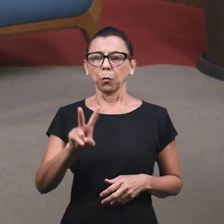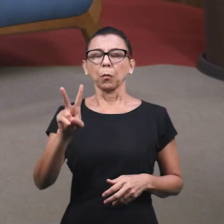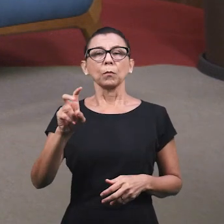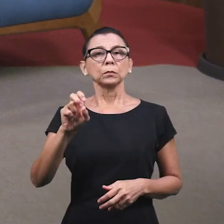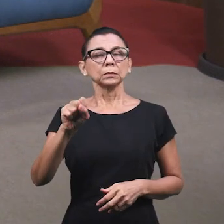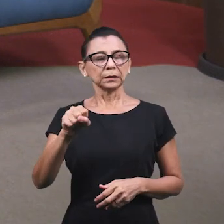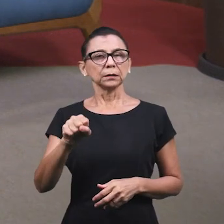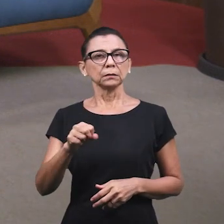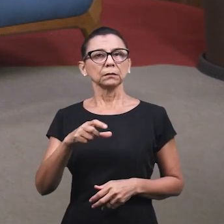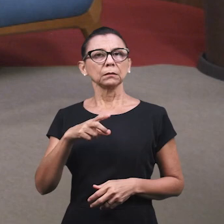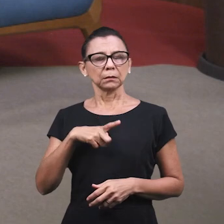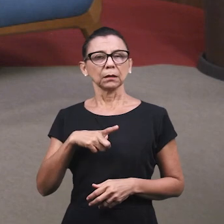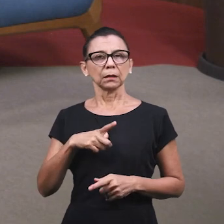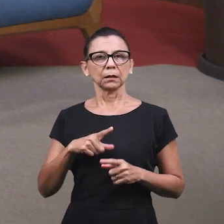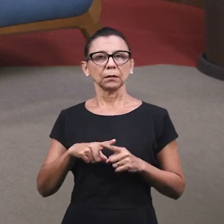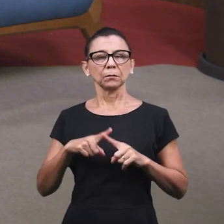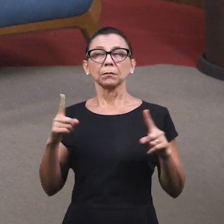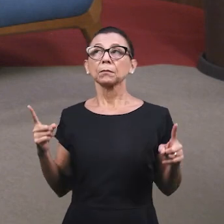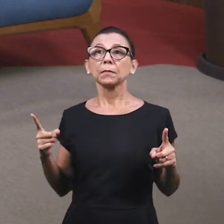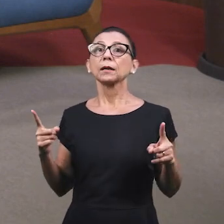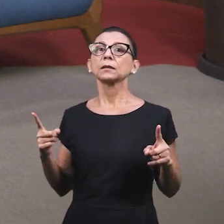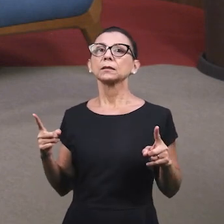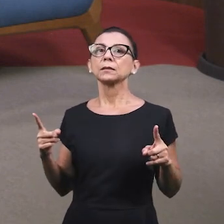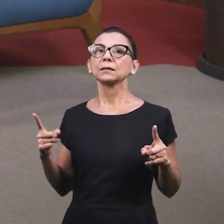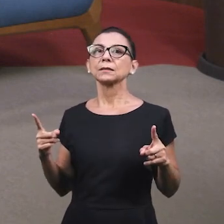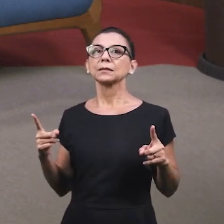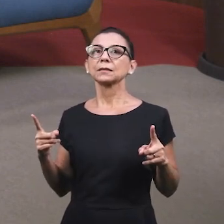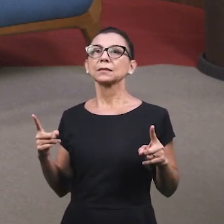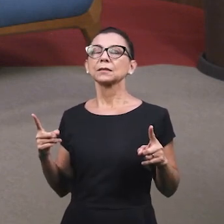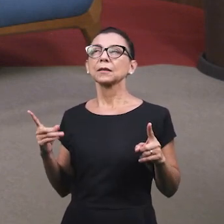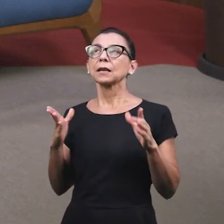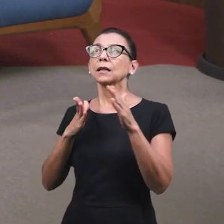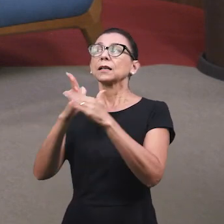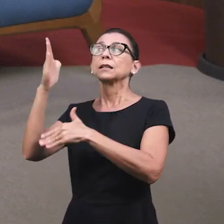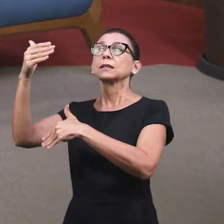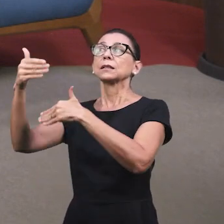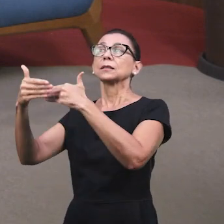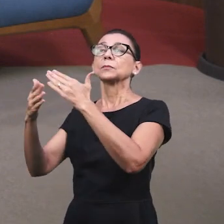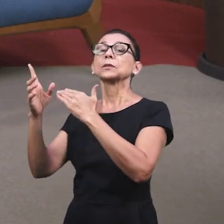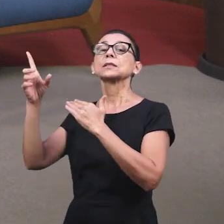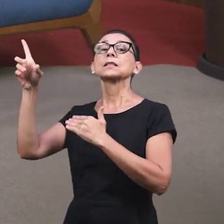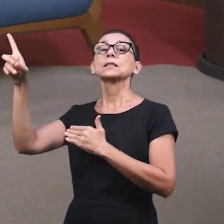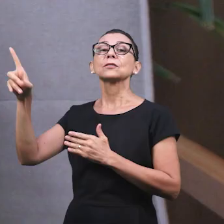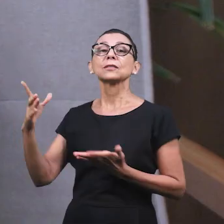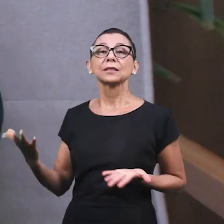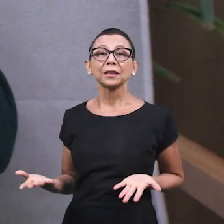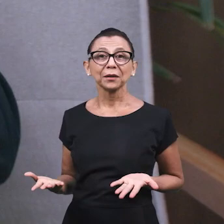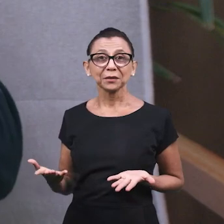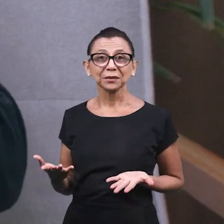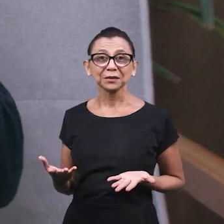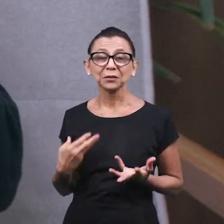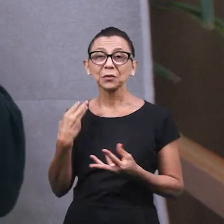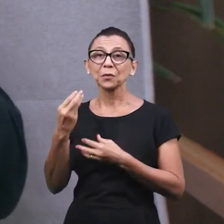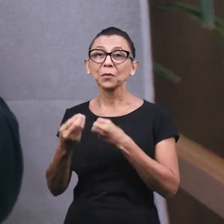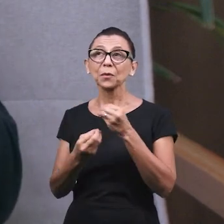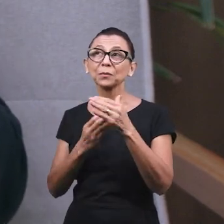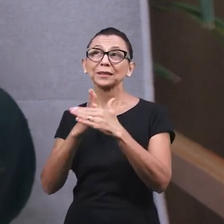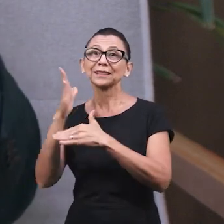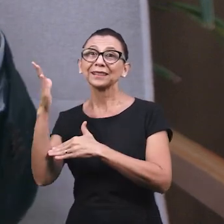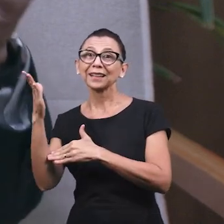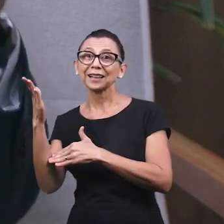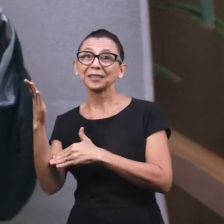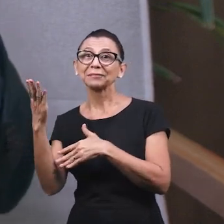Ça peut avoir une valeur. Mais pour arriver à Dieu, pour découvrir le mystère, on doit entrer dans